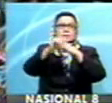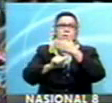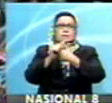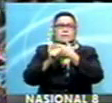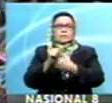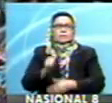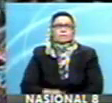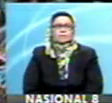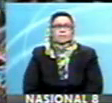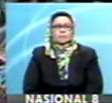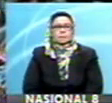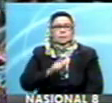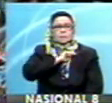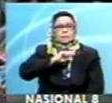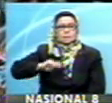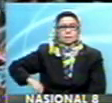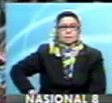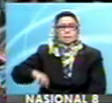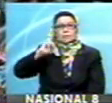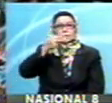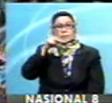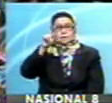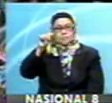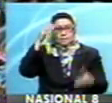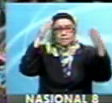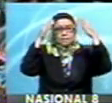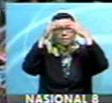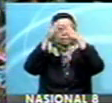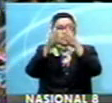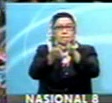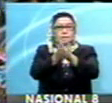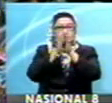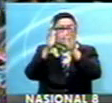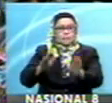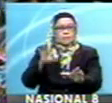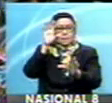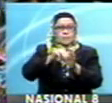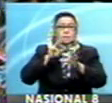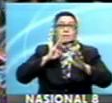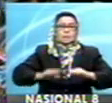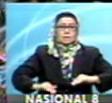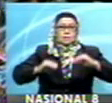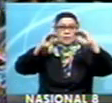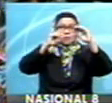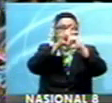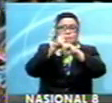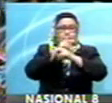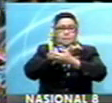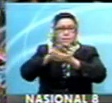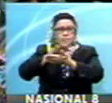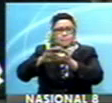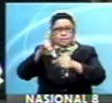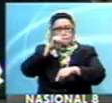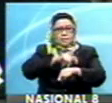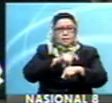bahaya Tengku mah kota Pahang Tengku Abdullah Sultan Ahmad Shah meminta penduduk terjejas banjir menjaga kebersihan ketika berada di pusat